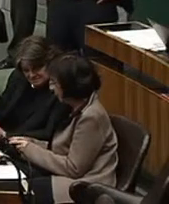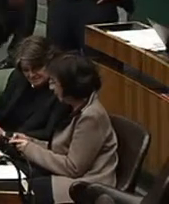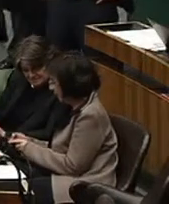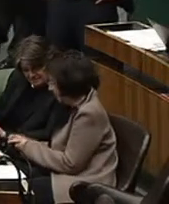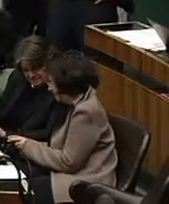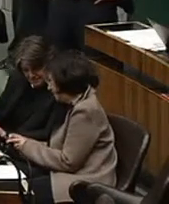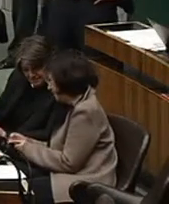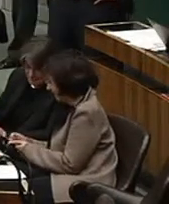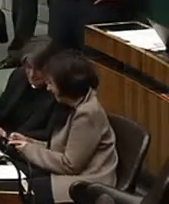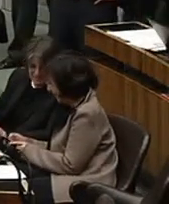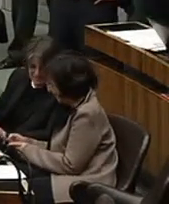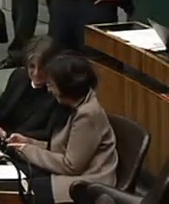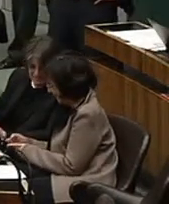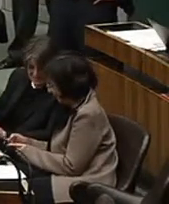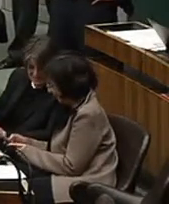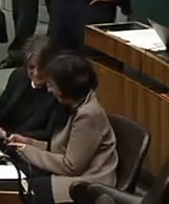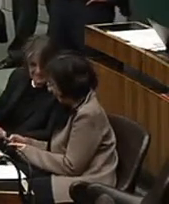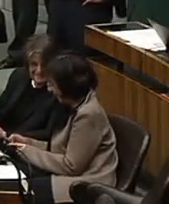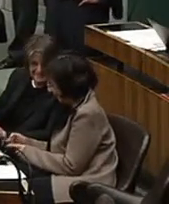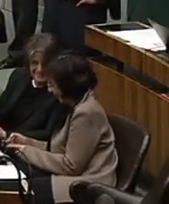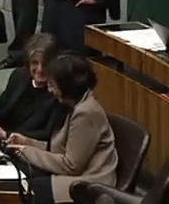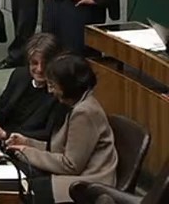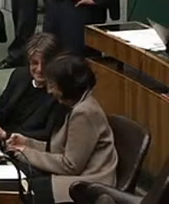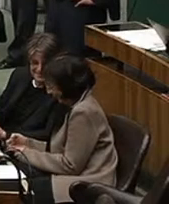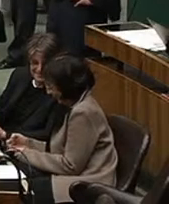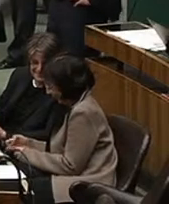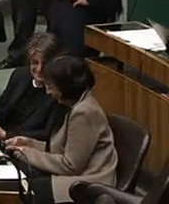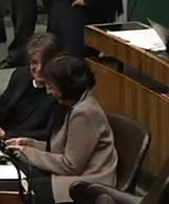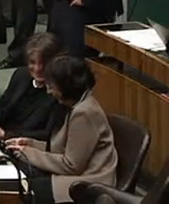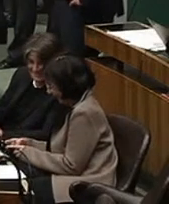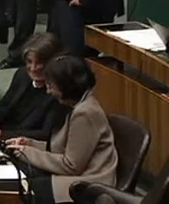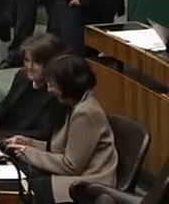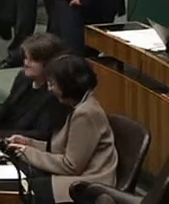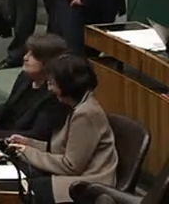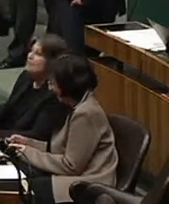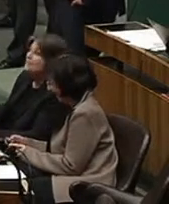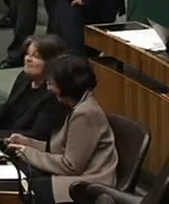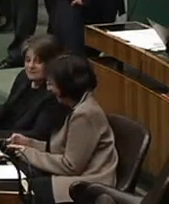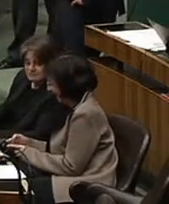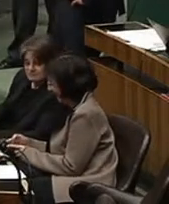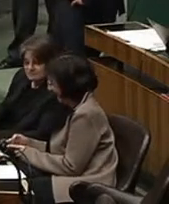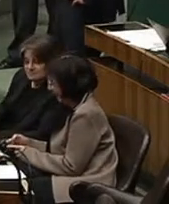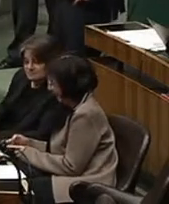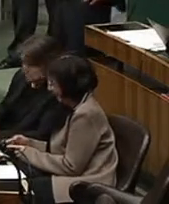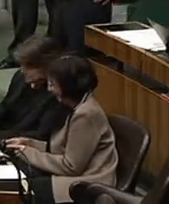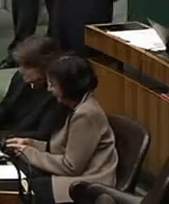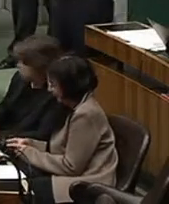Dennoch gibt es einige Veränderungen aufgrund dieser Verhandlungen mit FPÖ und